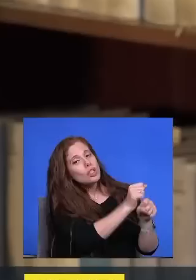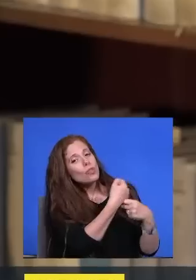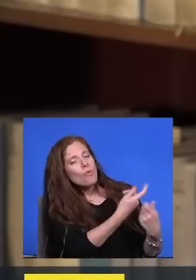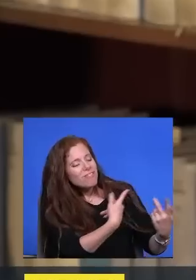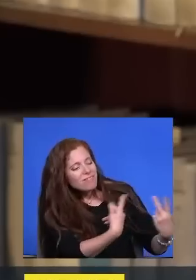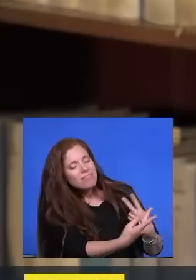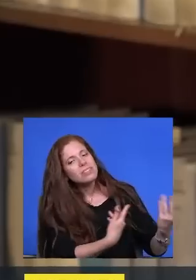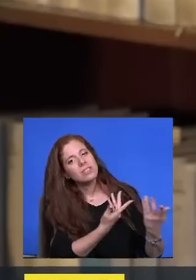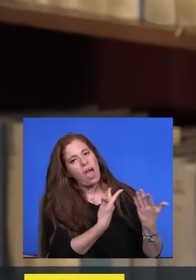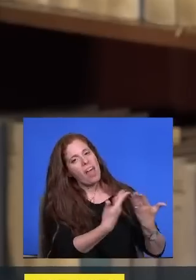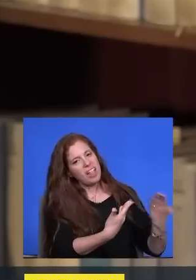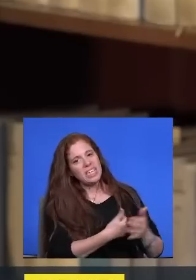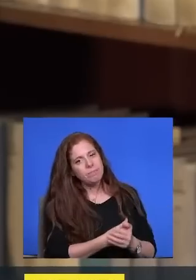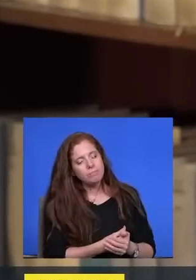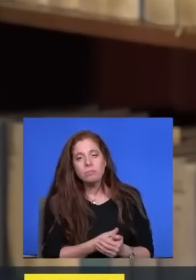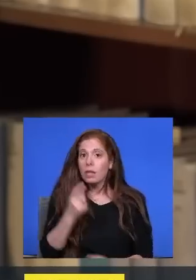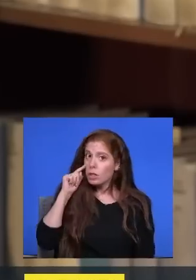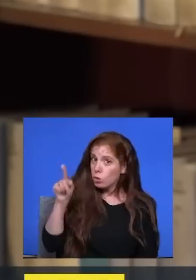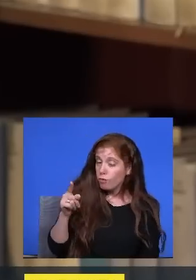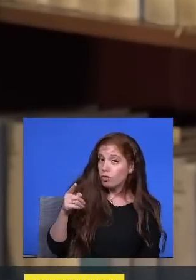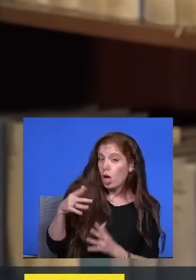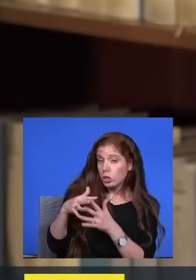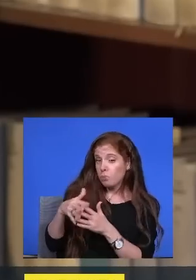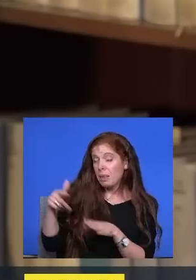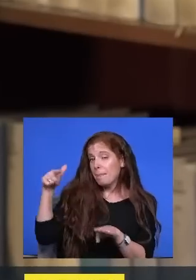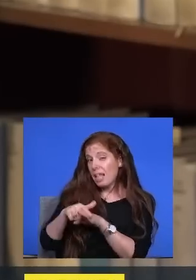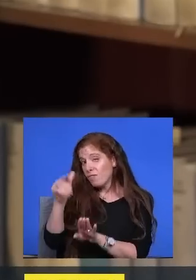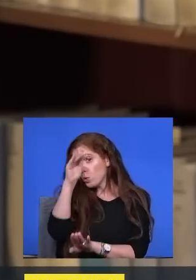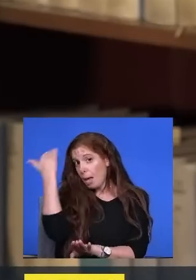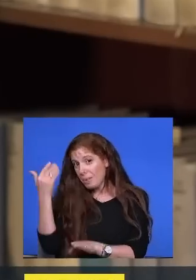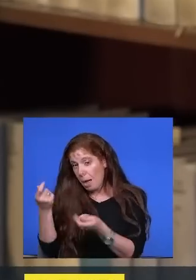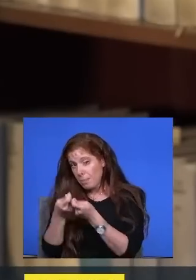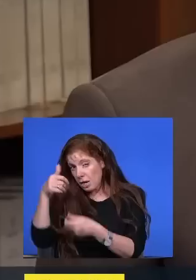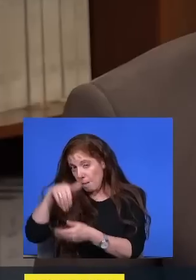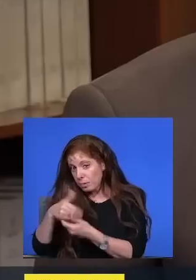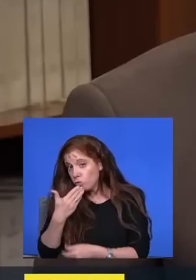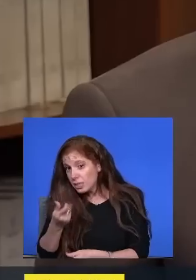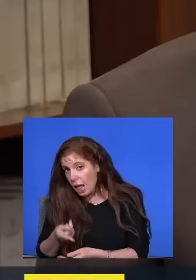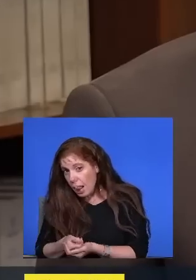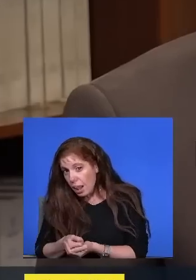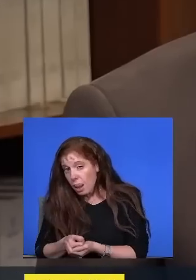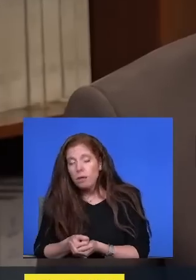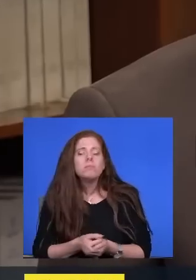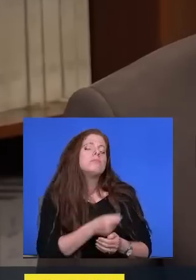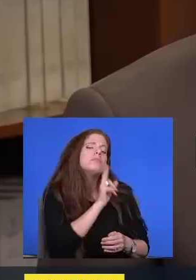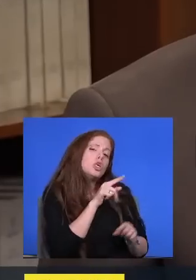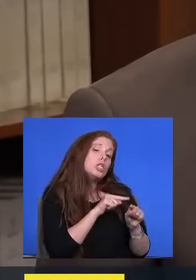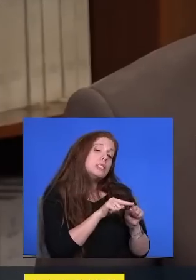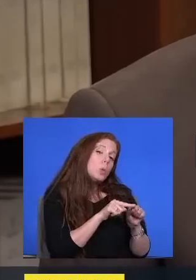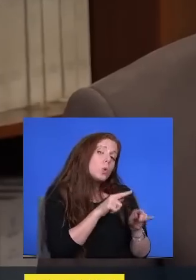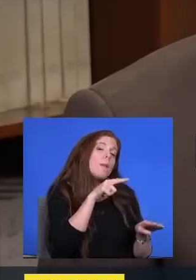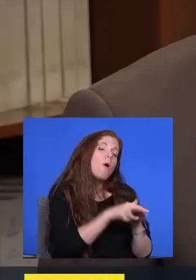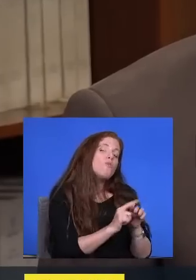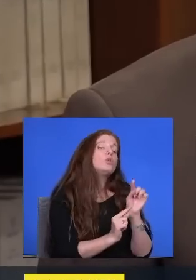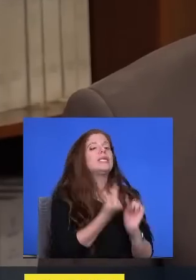הדדי. אתה חושב שארצות הברית מתערבת בעיניך יתר על המידה בענייני הפנים של ישראל? יש כאן סוג של מעורבות שהיא די חריגה, כי